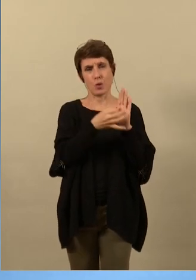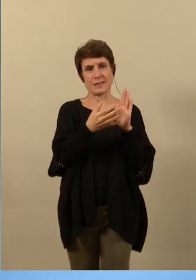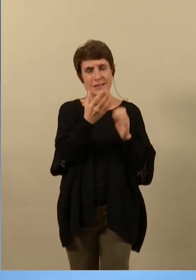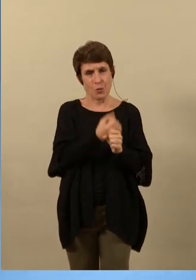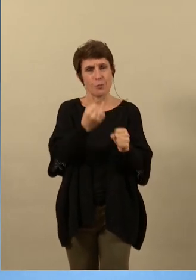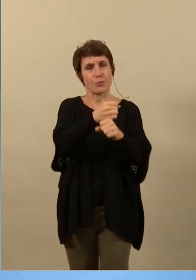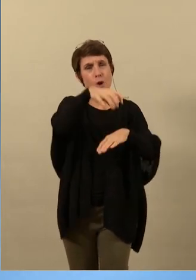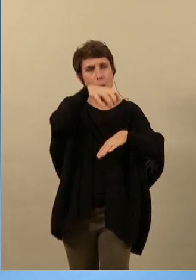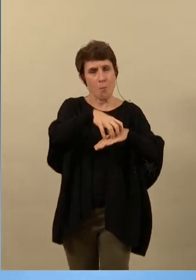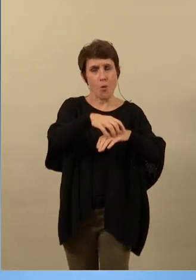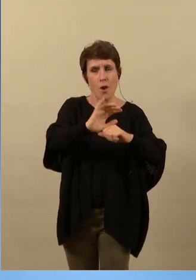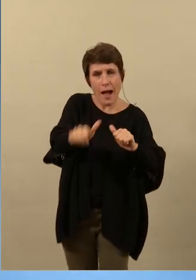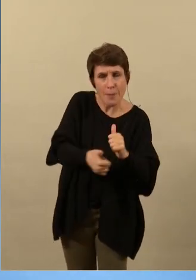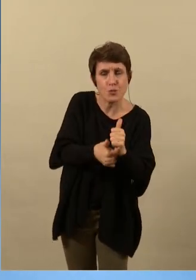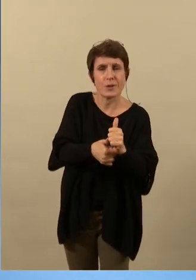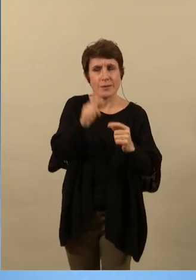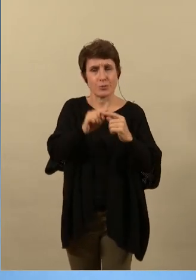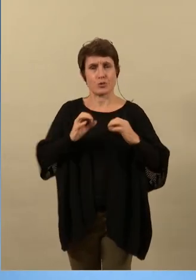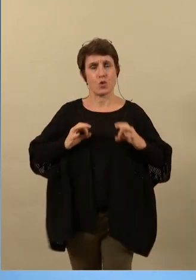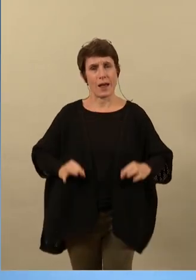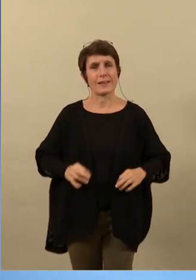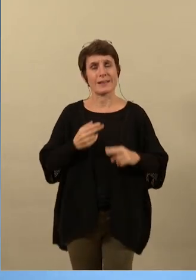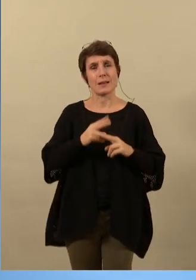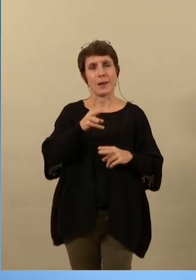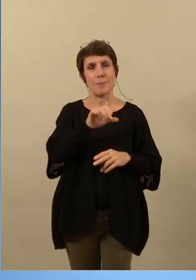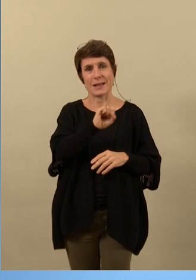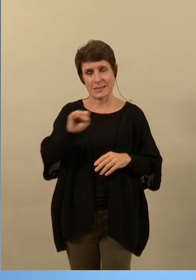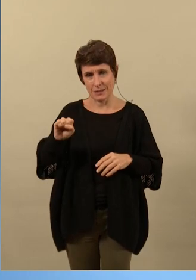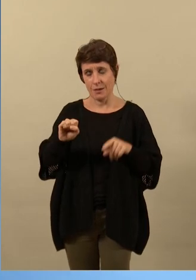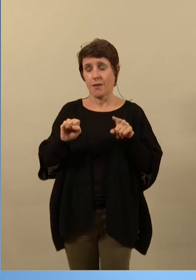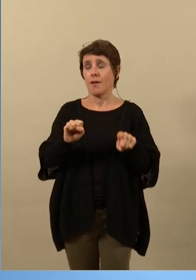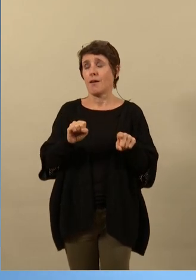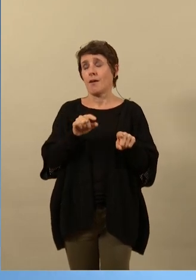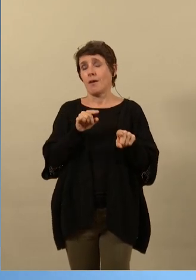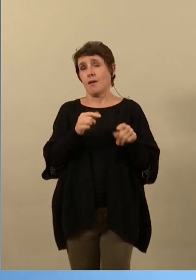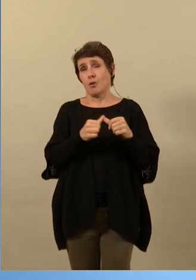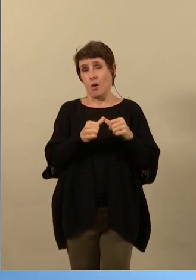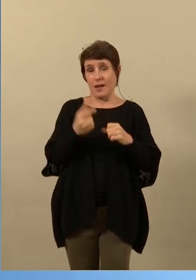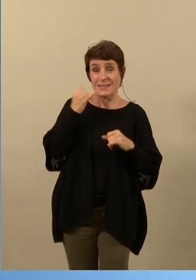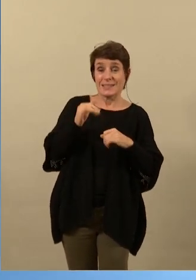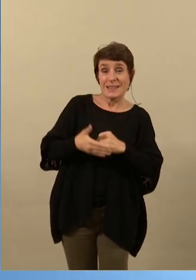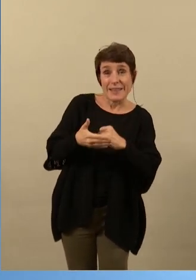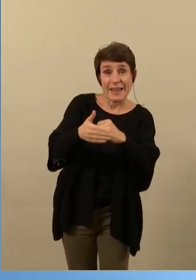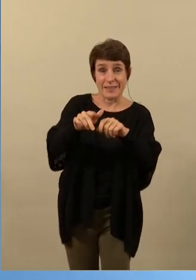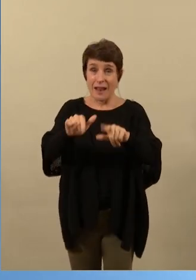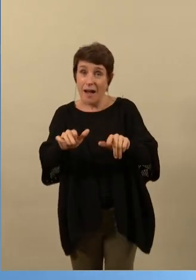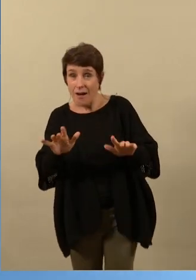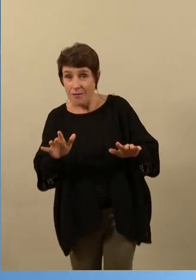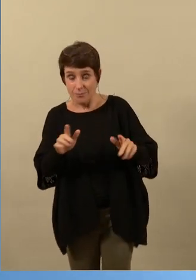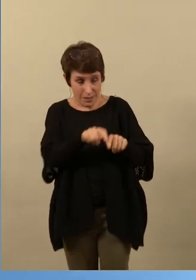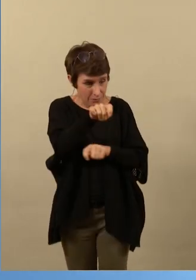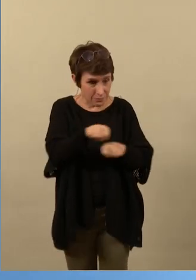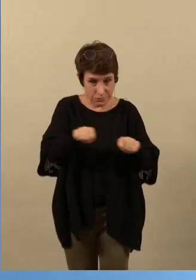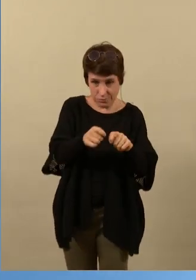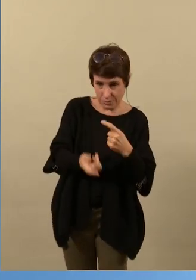à la scolarité les pass qui viendront définir les aide potentielle quand elles sont présentes si elles le sont